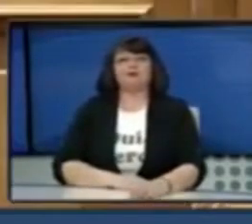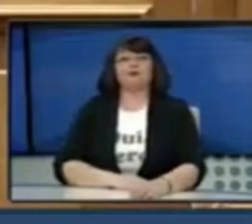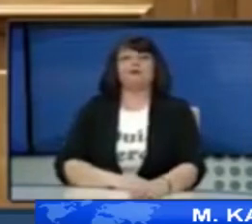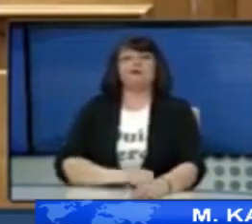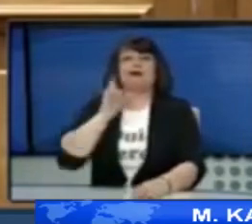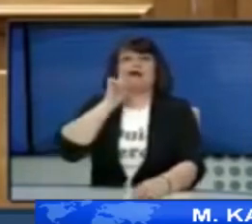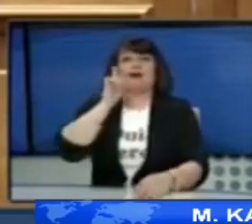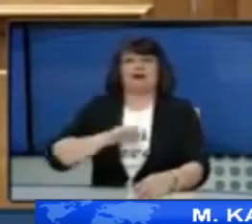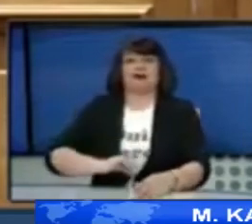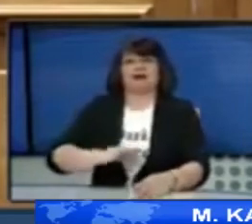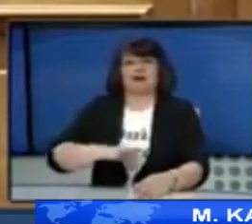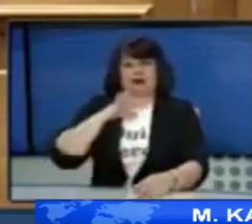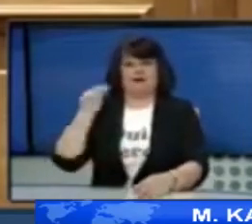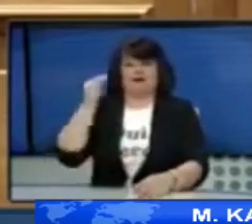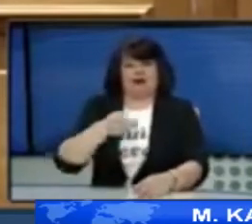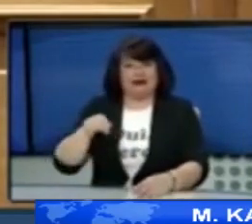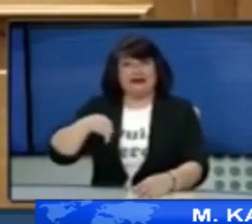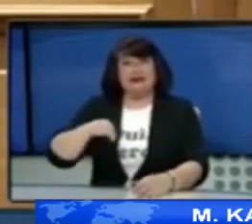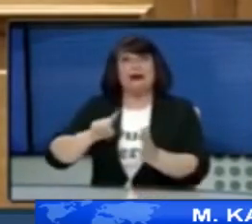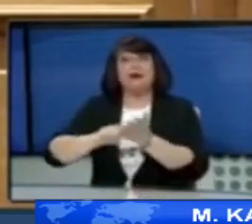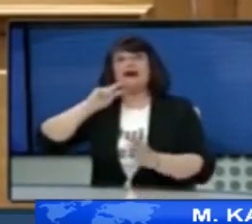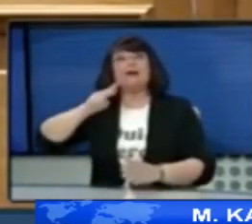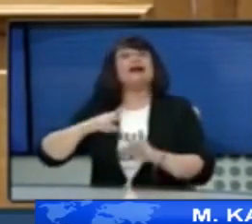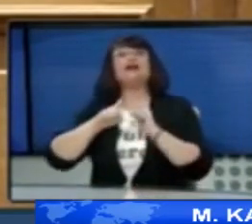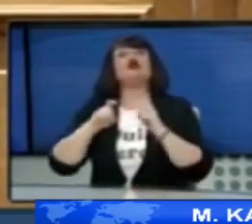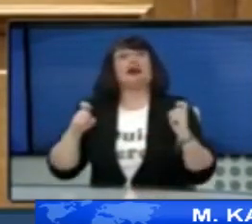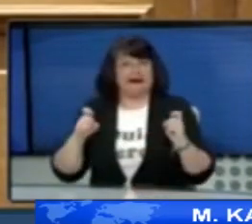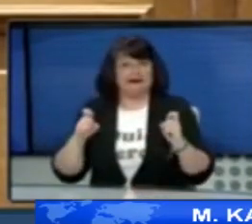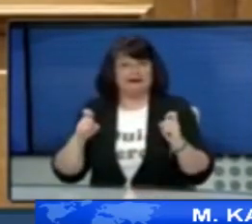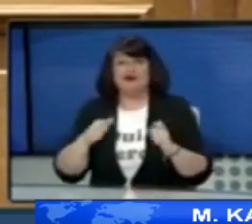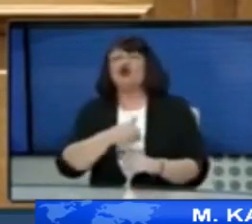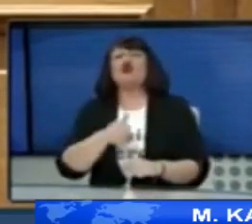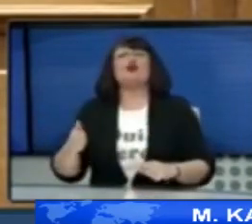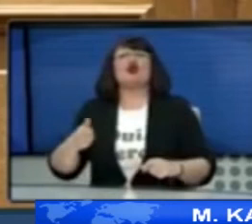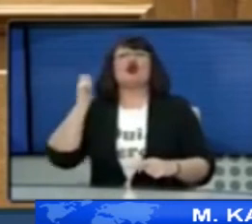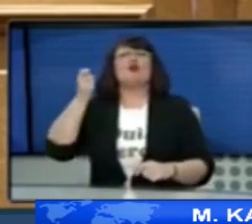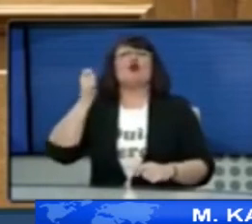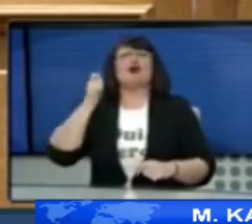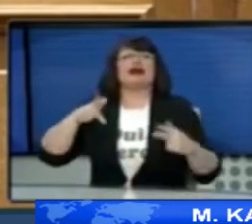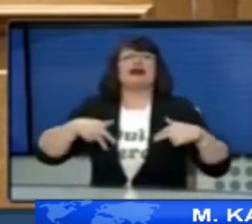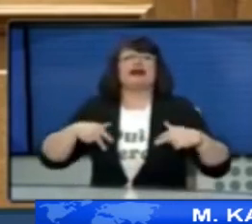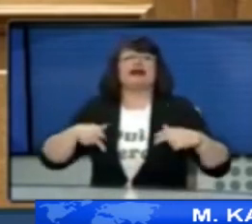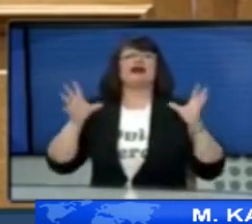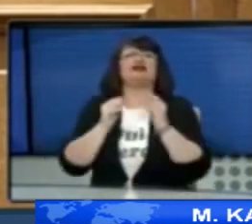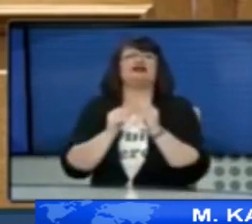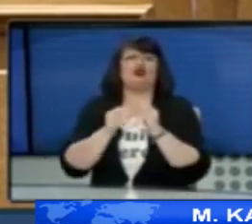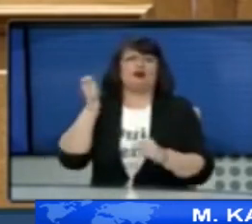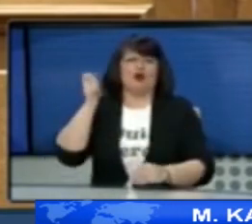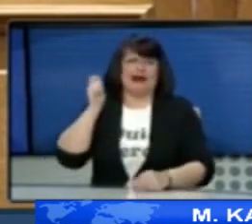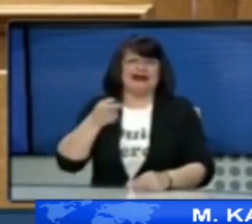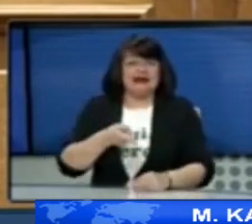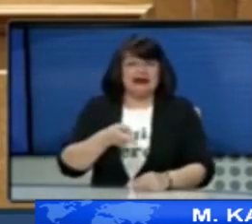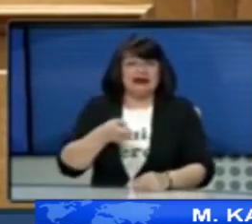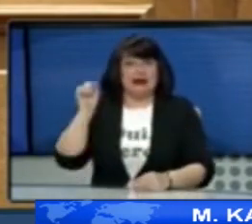οποίο καλούμαστε να απαντήσουμε σήμερα δεν είναι μόνο αν η πολιτική της κυβέρνησης στο κοινωνικό πεδίο